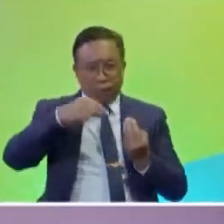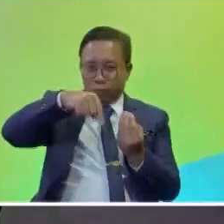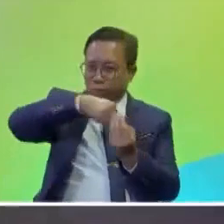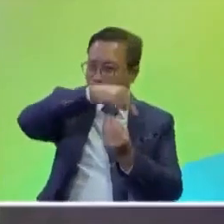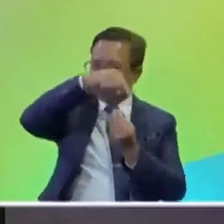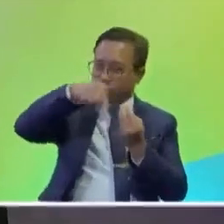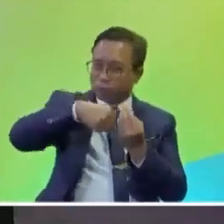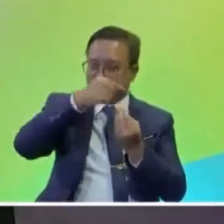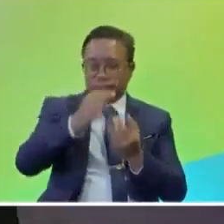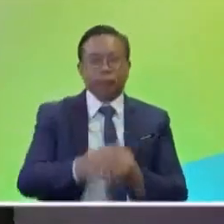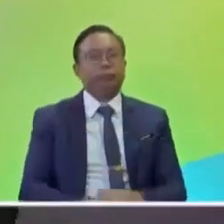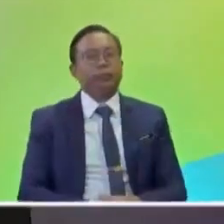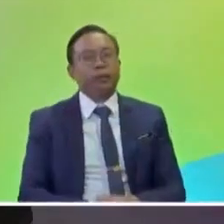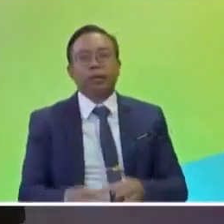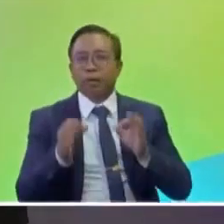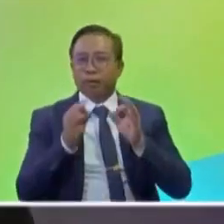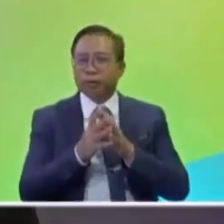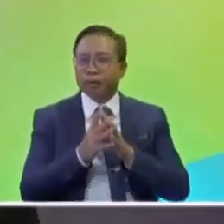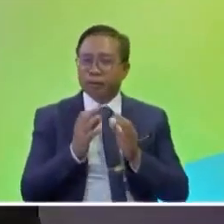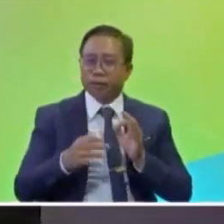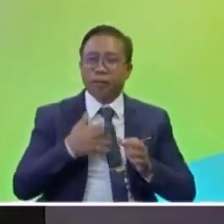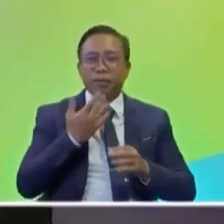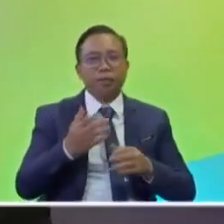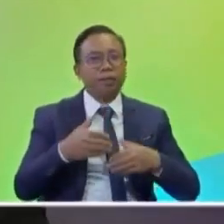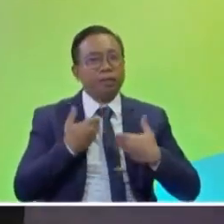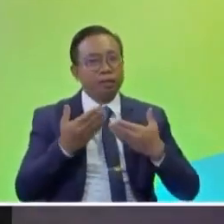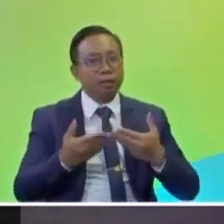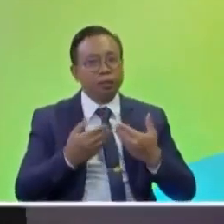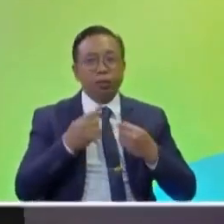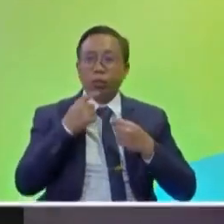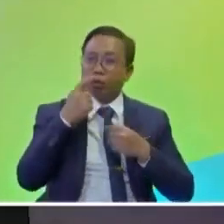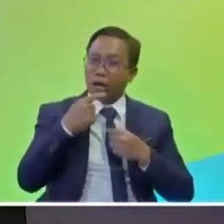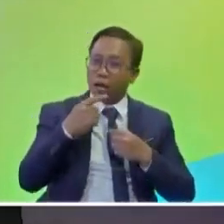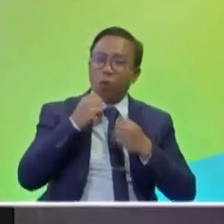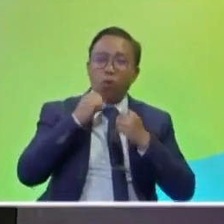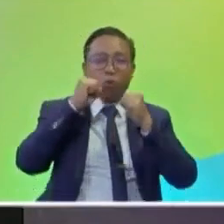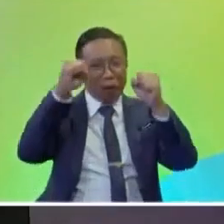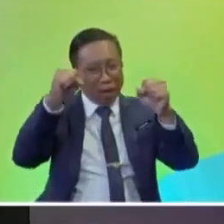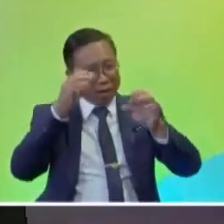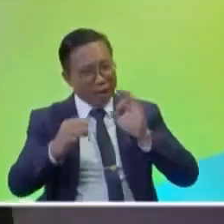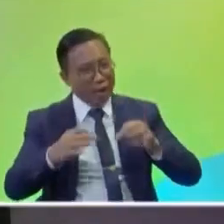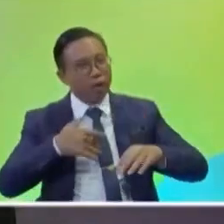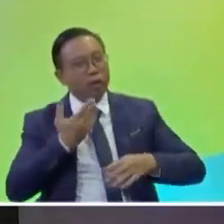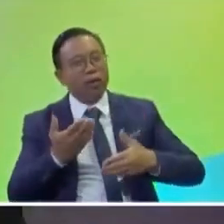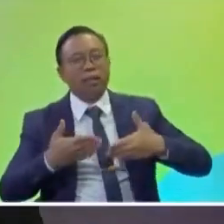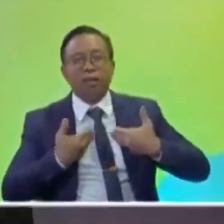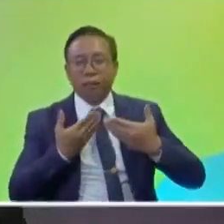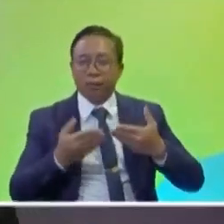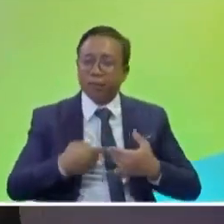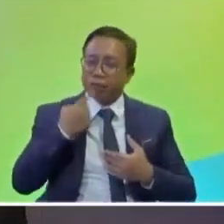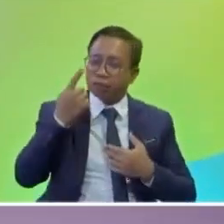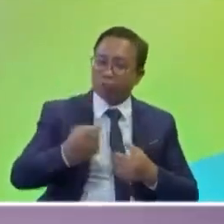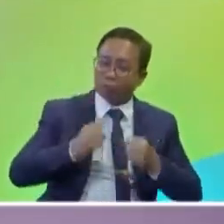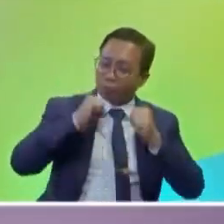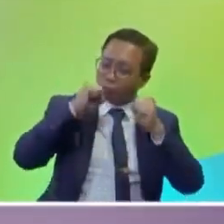gembira, pusing-pusing. Okey. Kalau rasa gembira, sebut hore, hore.